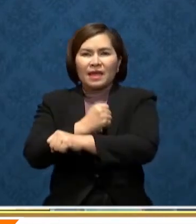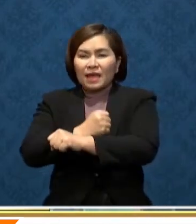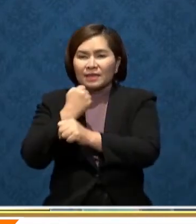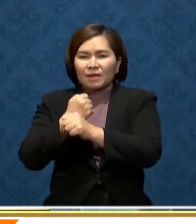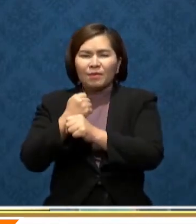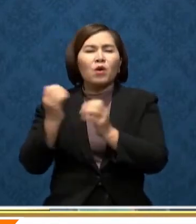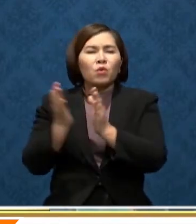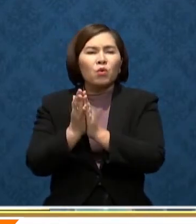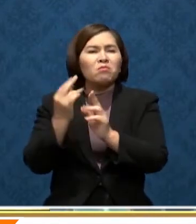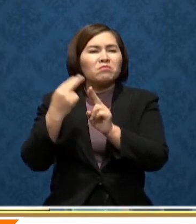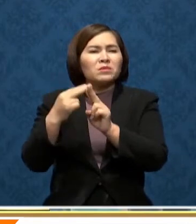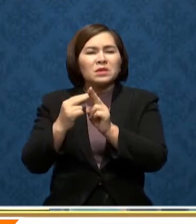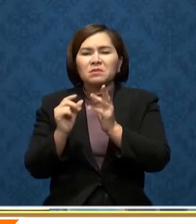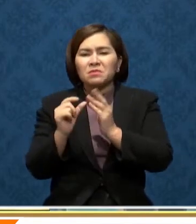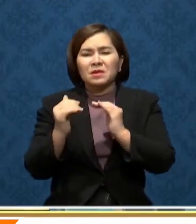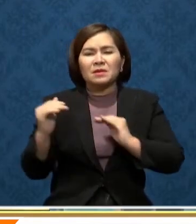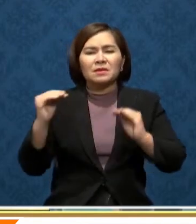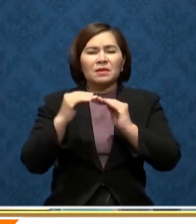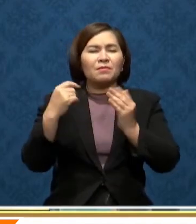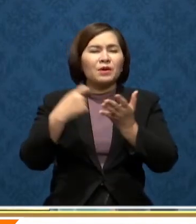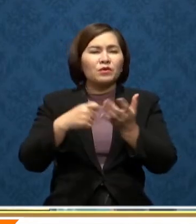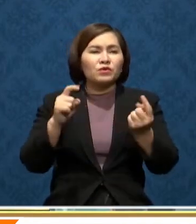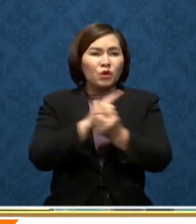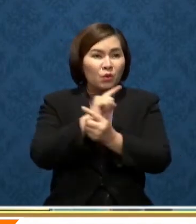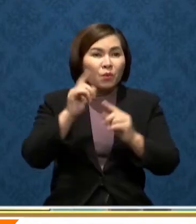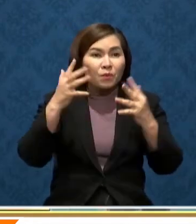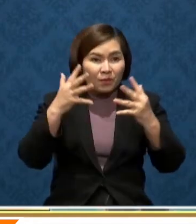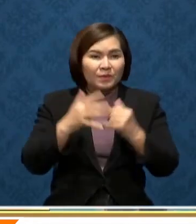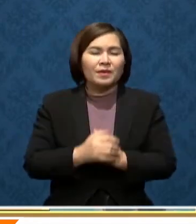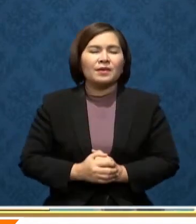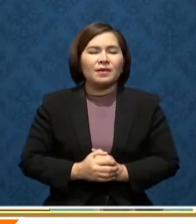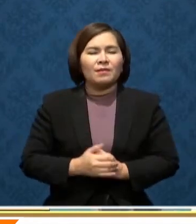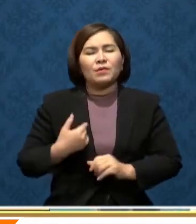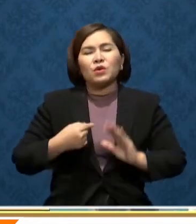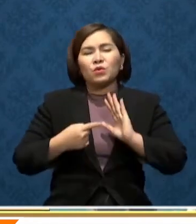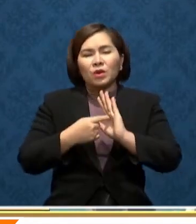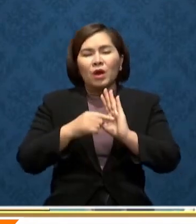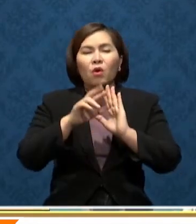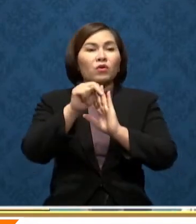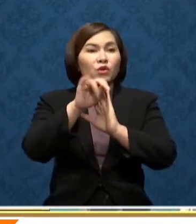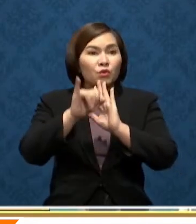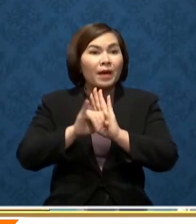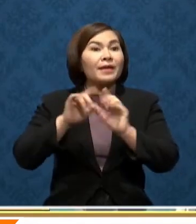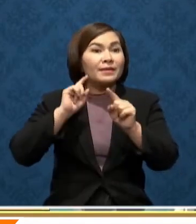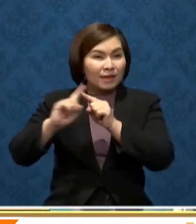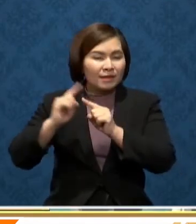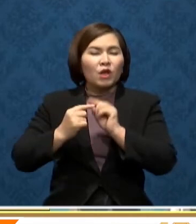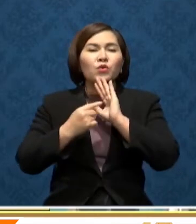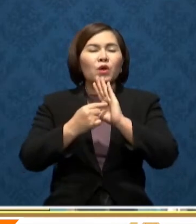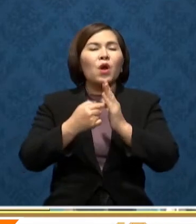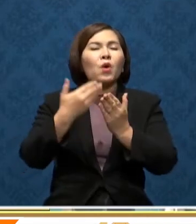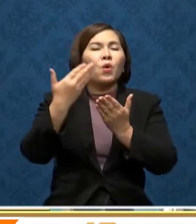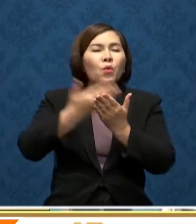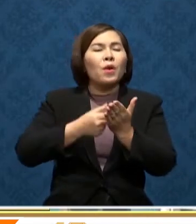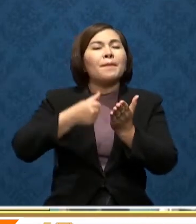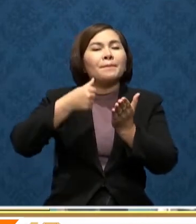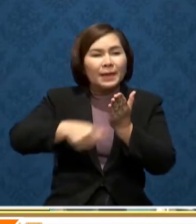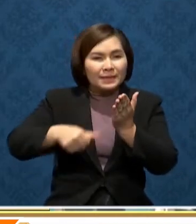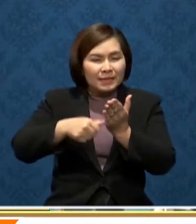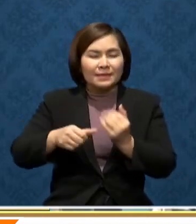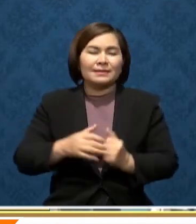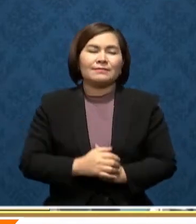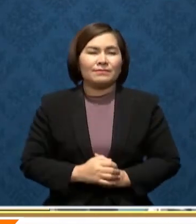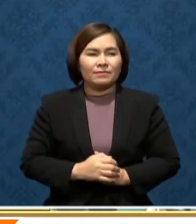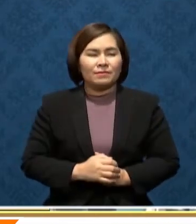พออยู่นอกระบบไปด้วยมีตัวอย่างหลายเครื่องมือหลายนโยบายเช่นนโยบายหวยใบเสร็จตัวอย่างที่